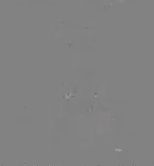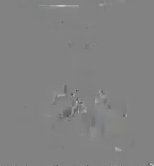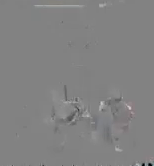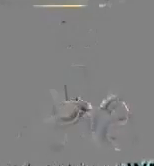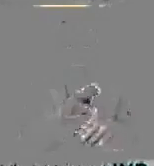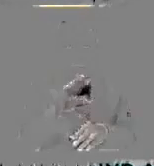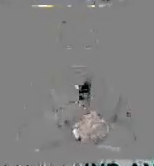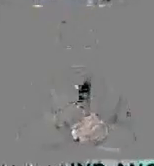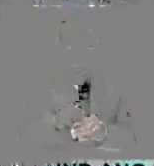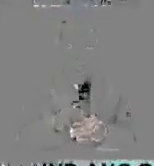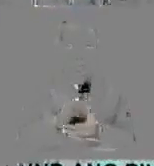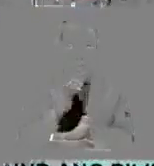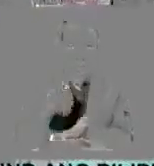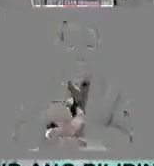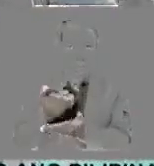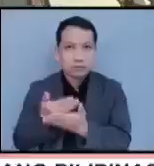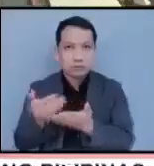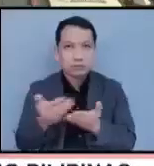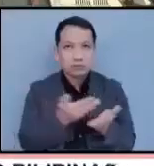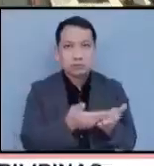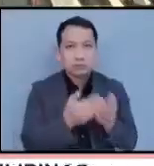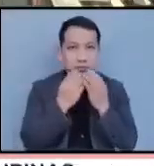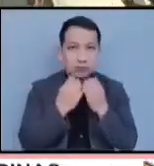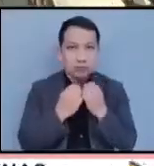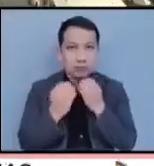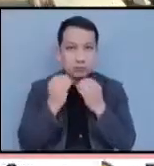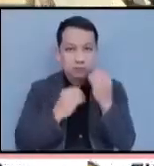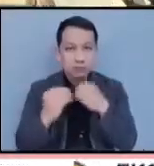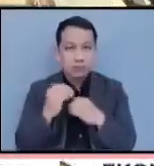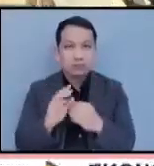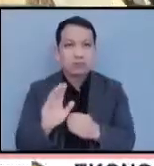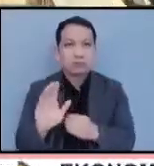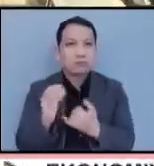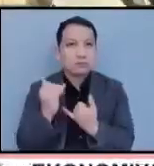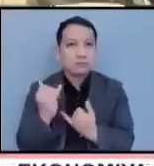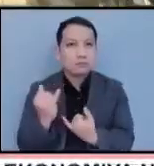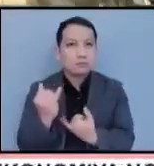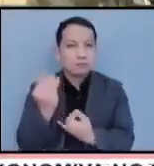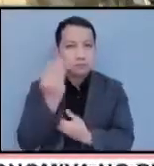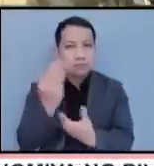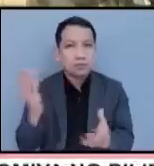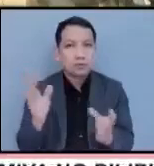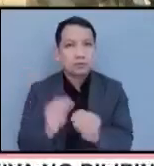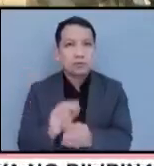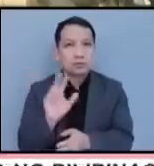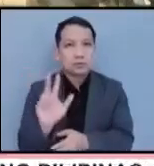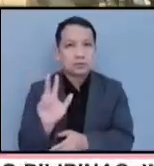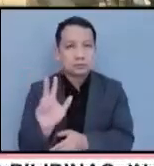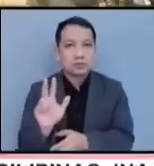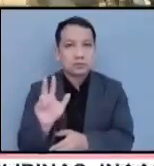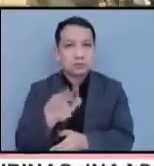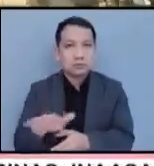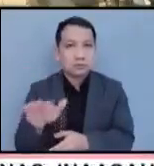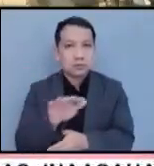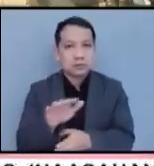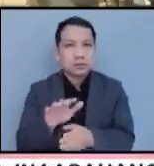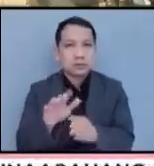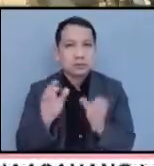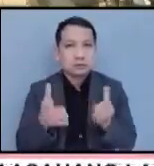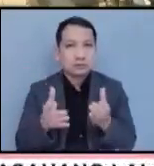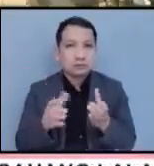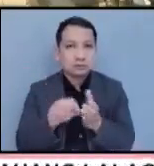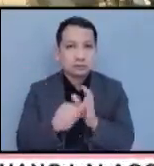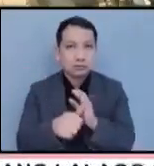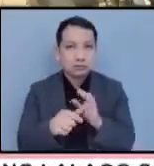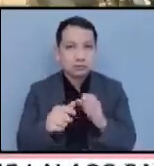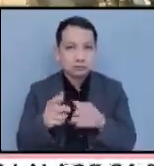para makabili ng mga murang pagkain ang mga evacuee. Sa ngayon, mayroon ng 30 pooling sites sa probinsya kung saan nakalagak ang mga alagang